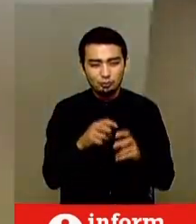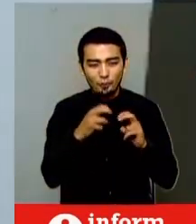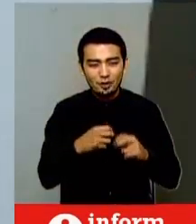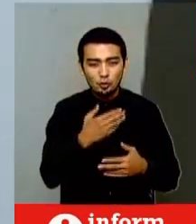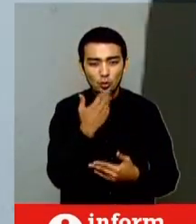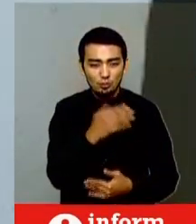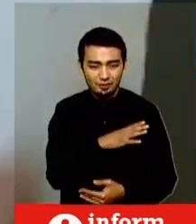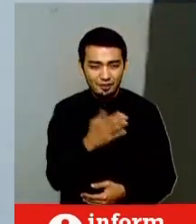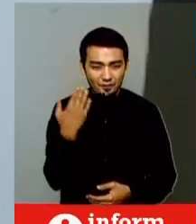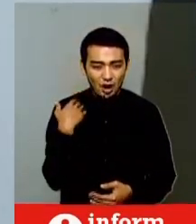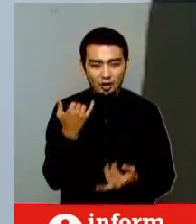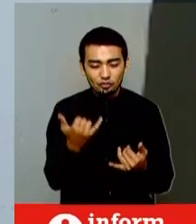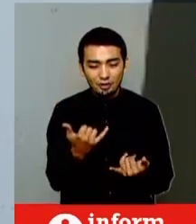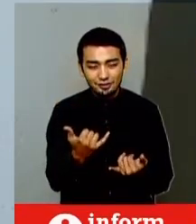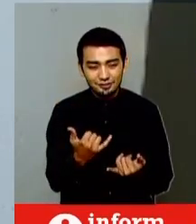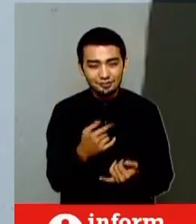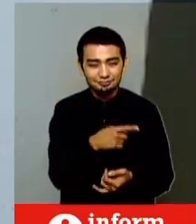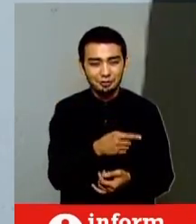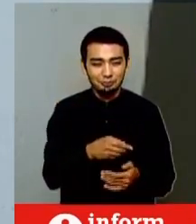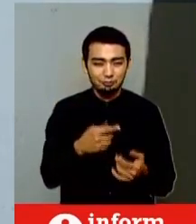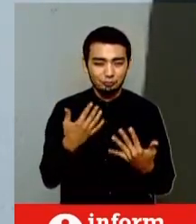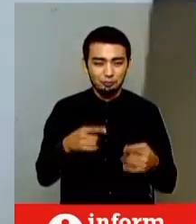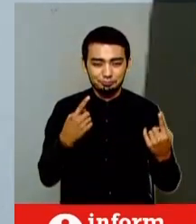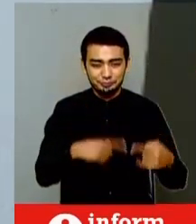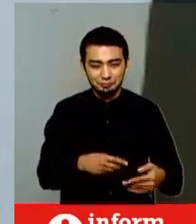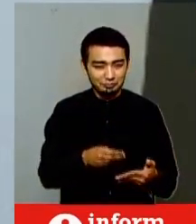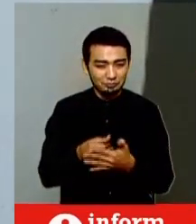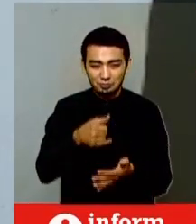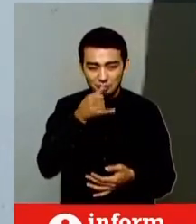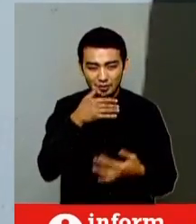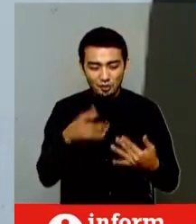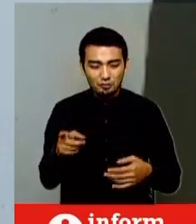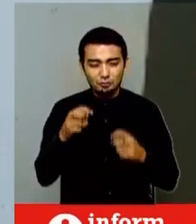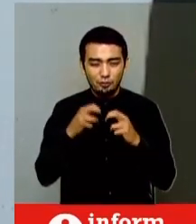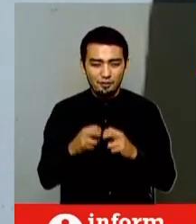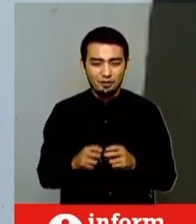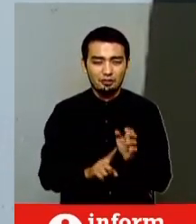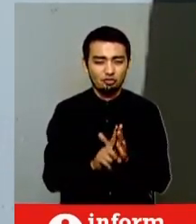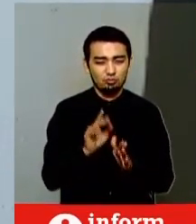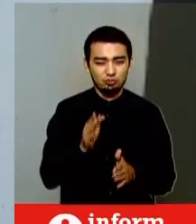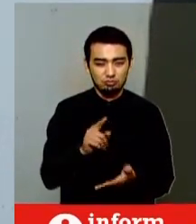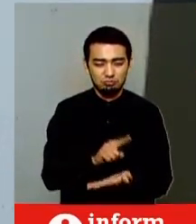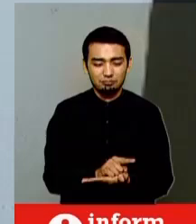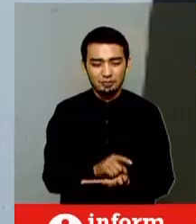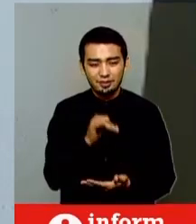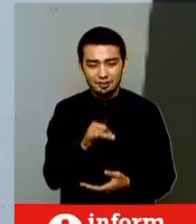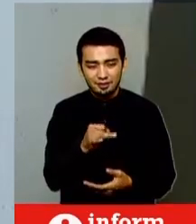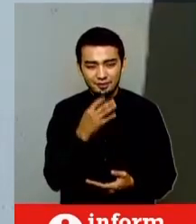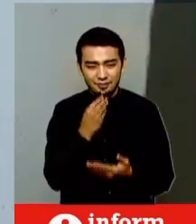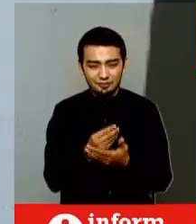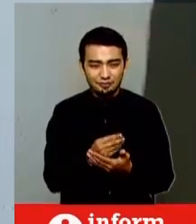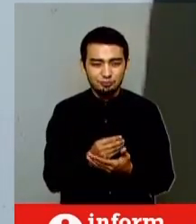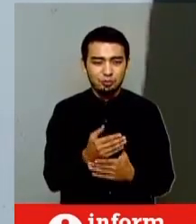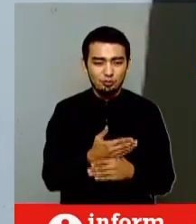во-первых, кредит все равно не спишется, он все равно будет висеть в активах. А даже если, допустим, у тебя там балансы будут сильно ухудшаться, то в любом случае государство придет